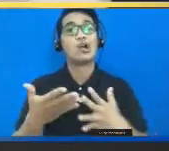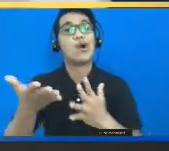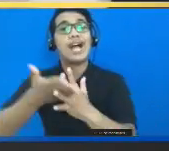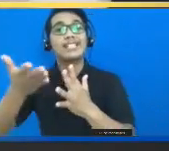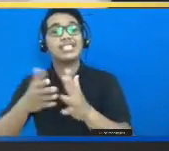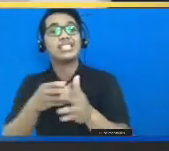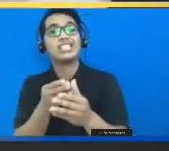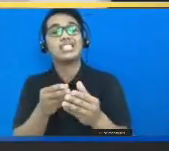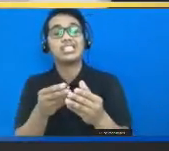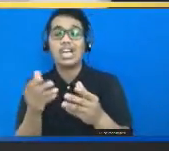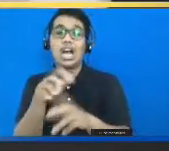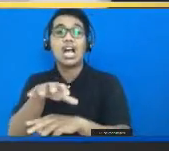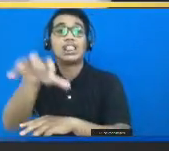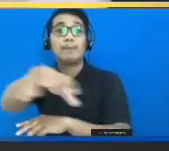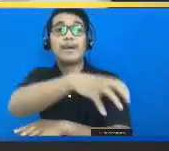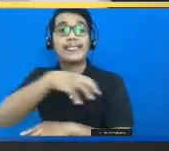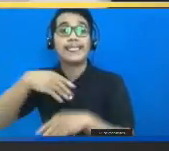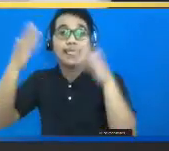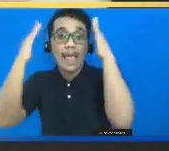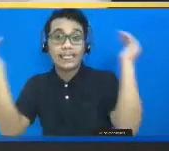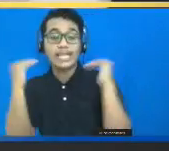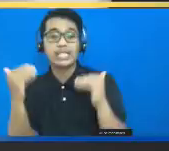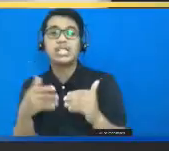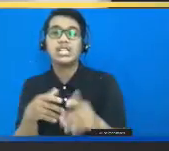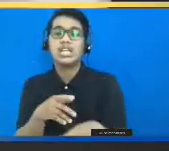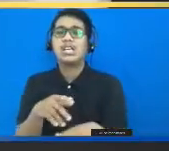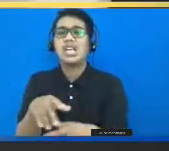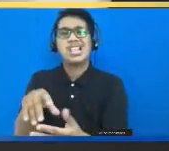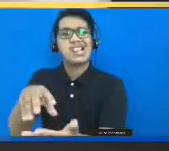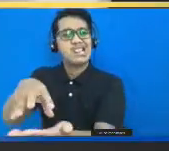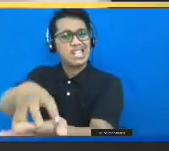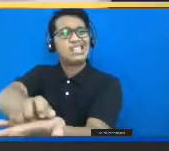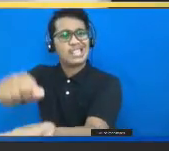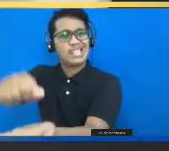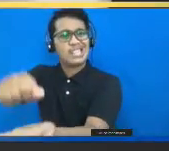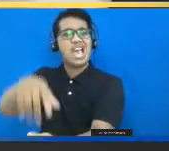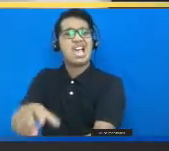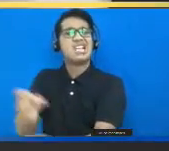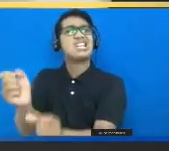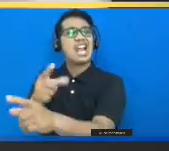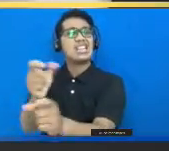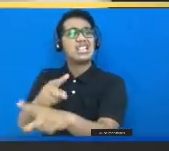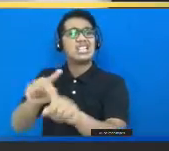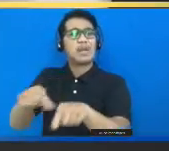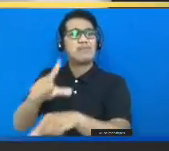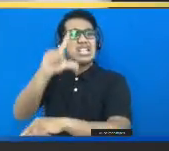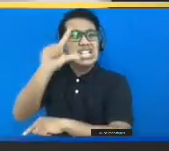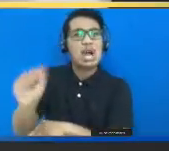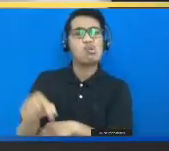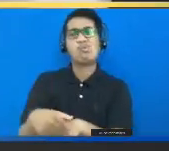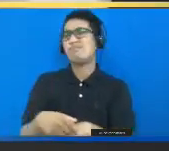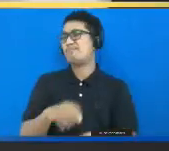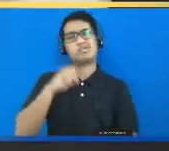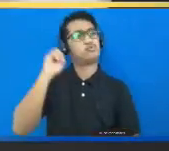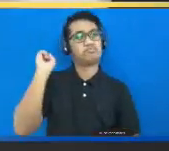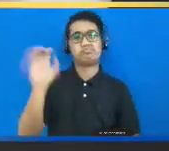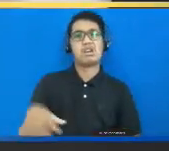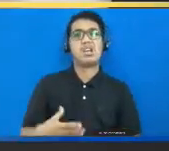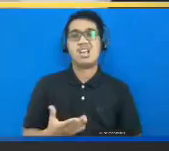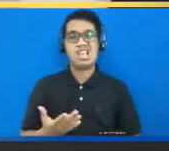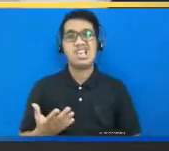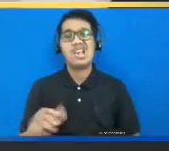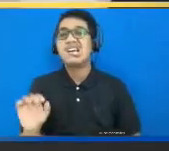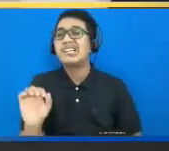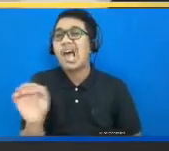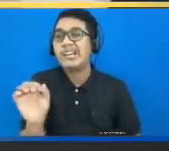ke lahan petani karena Percuma dikasih lahan gratis tapi letaknya di pedalam Ya belum makan